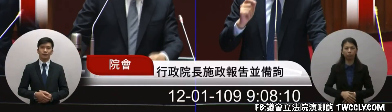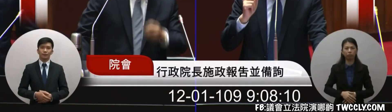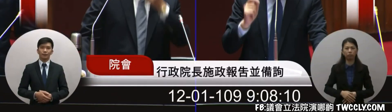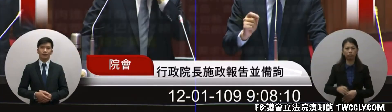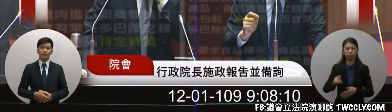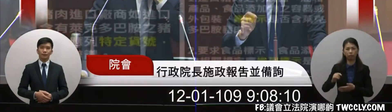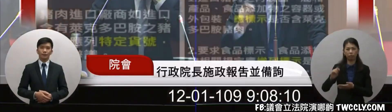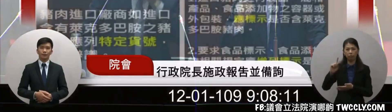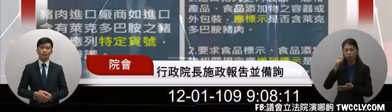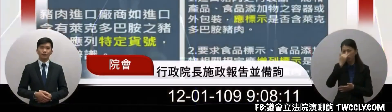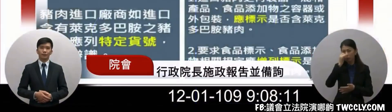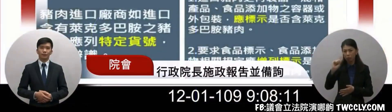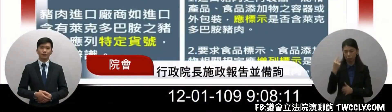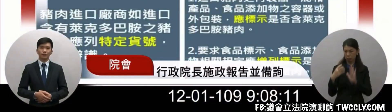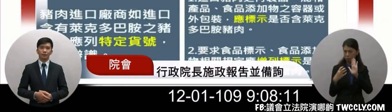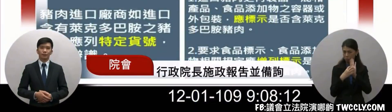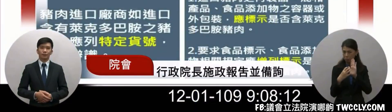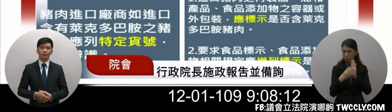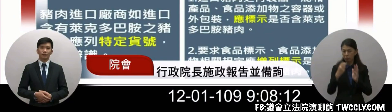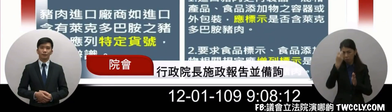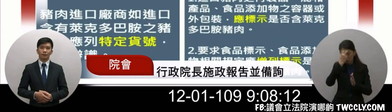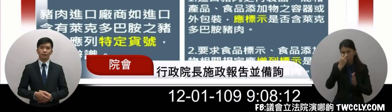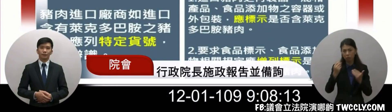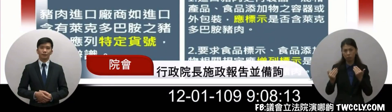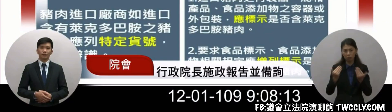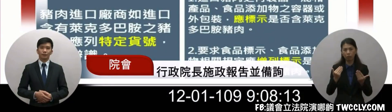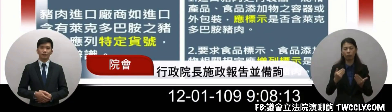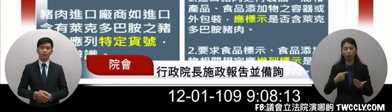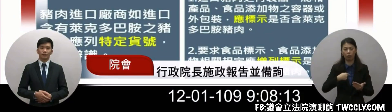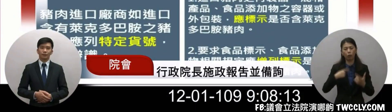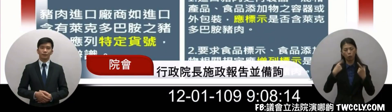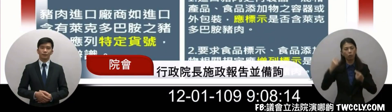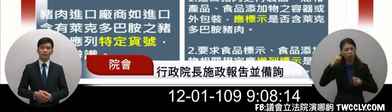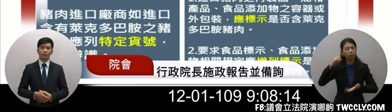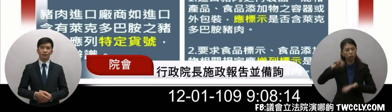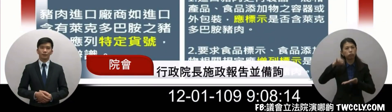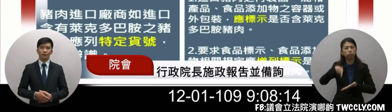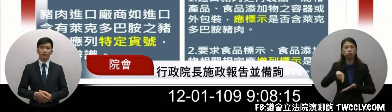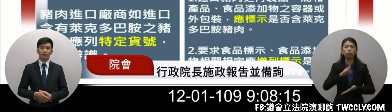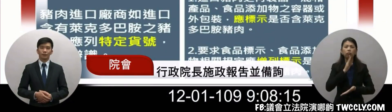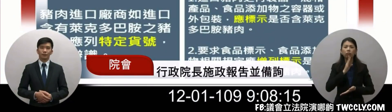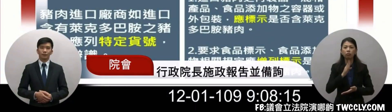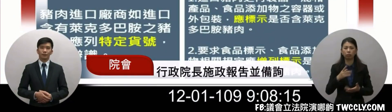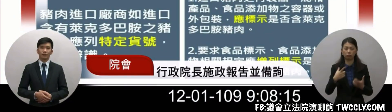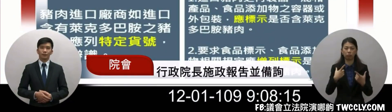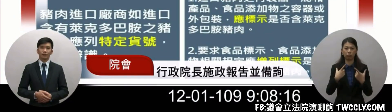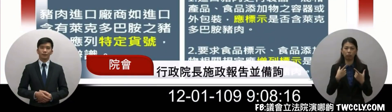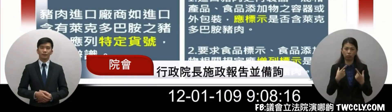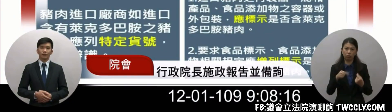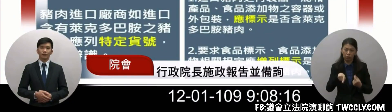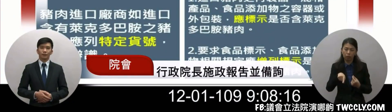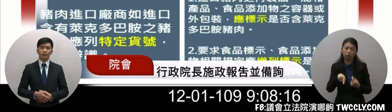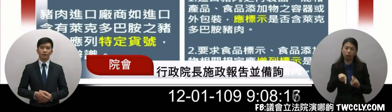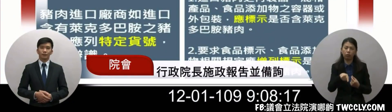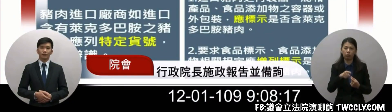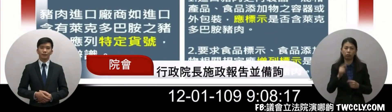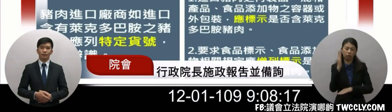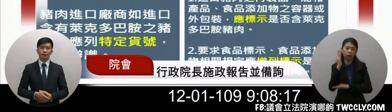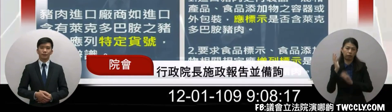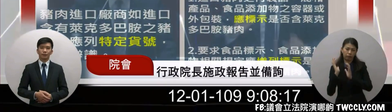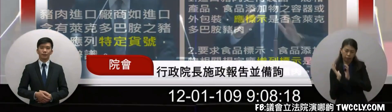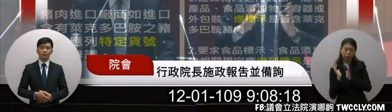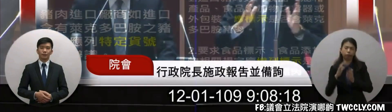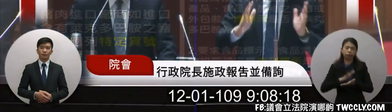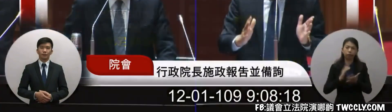标示，我直说哈，这也就是民众党一开始就这么主张的，我们也知道说你可能有这个承受很大的这些压